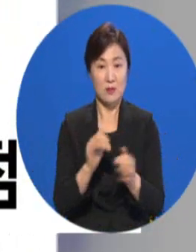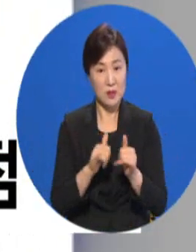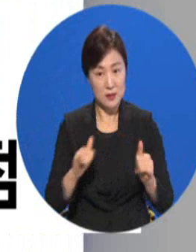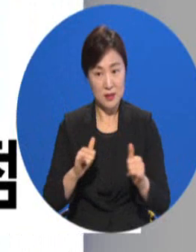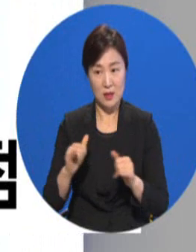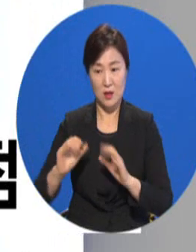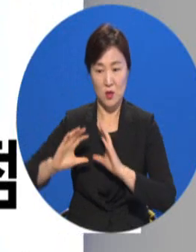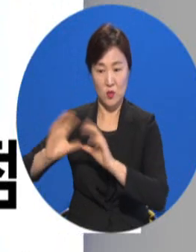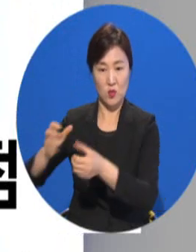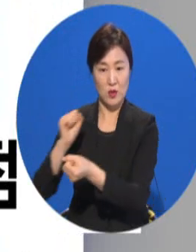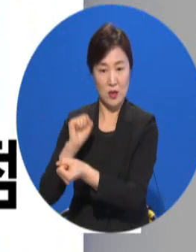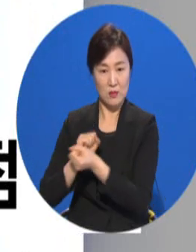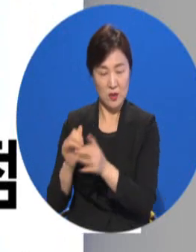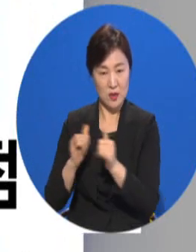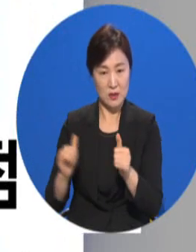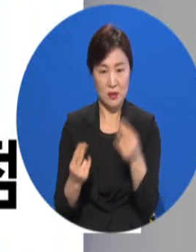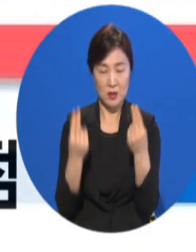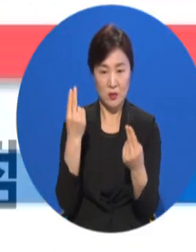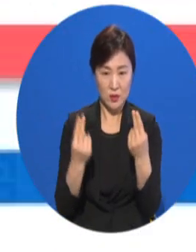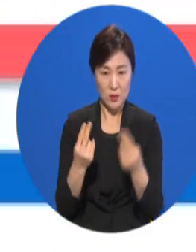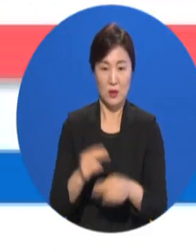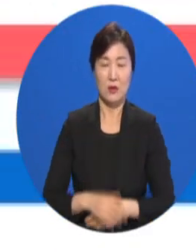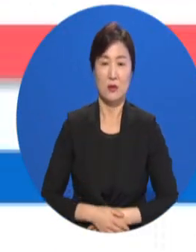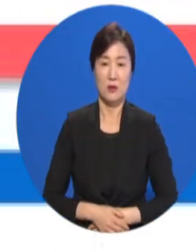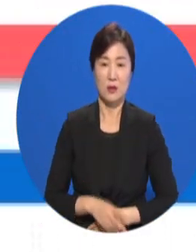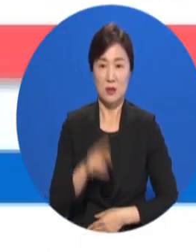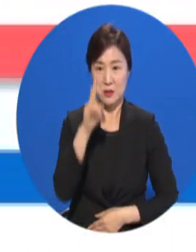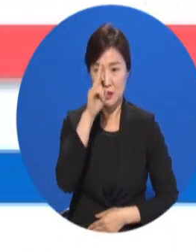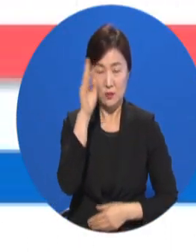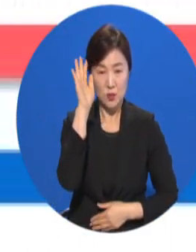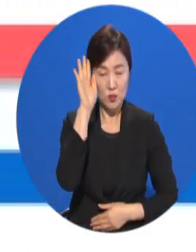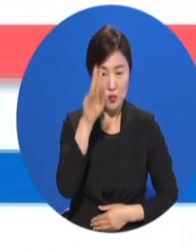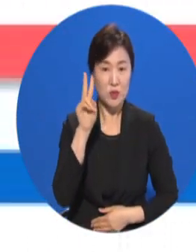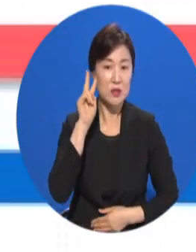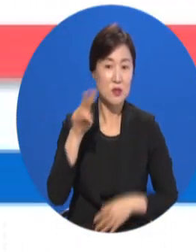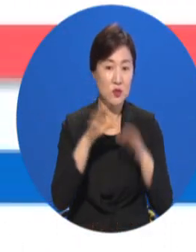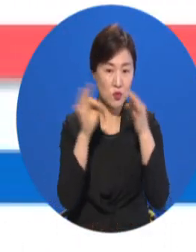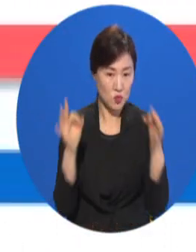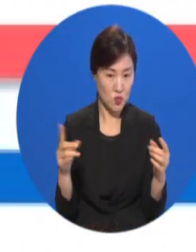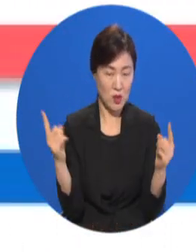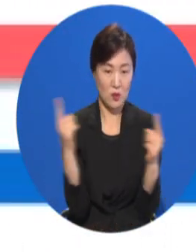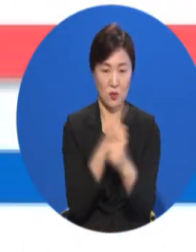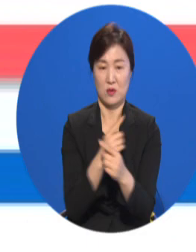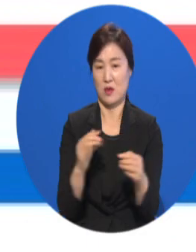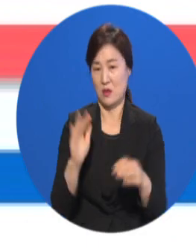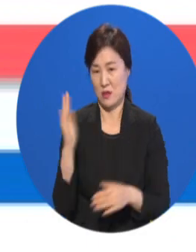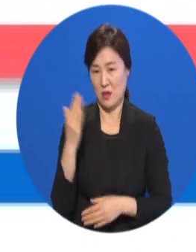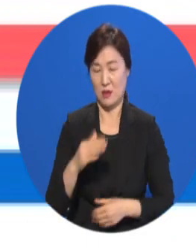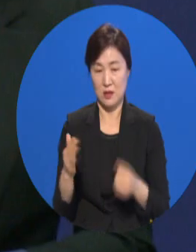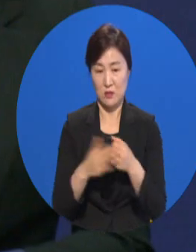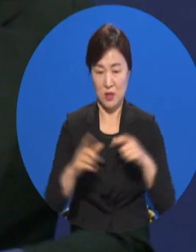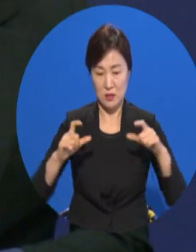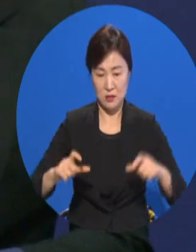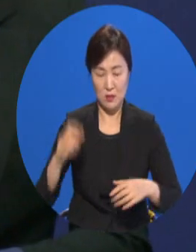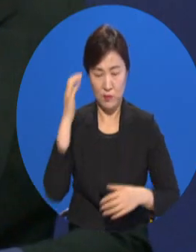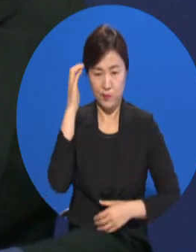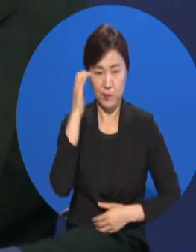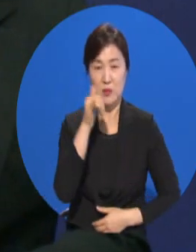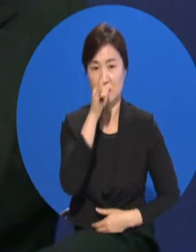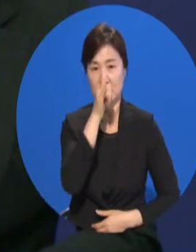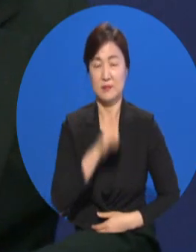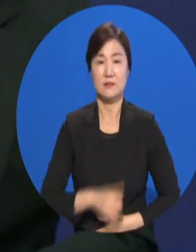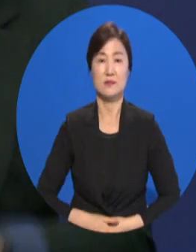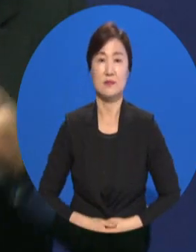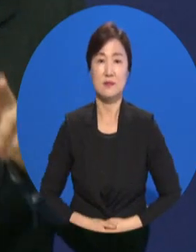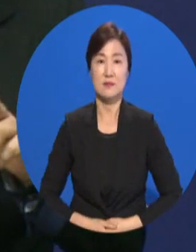현황을 지난 27일 자정 이후 이틀이 지나서야 홈페이지를 정정해 도민들에게 혼선을 줬습니다. MBC